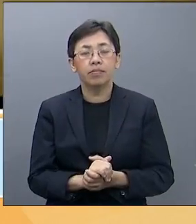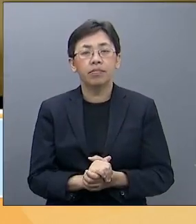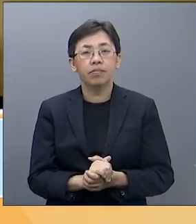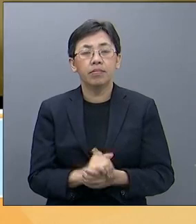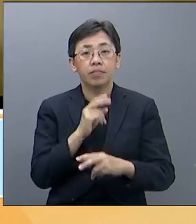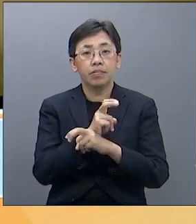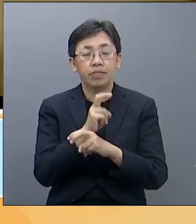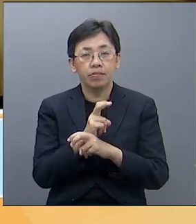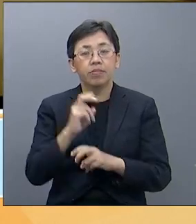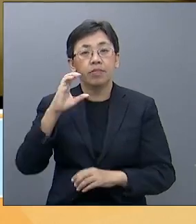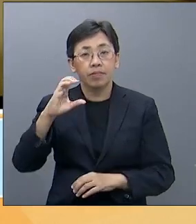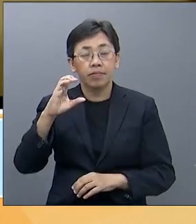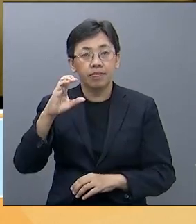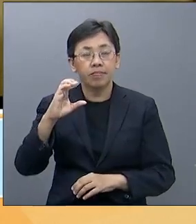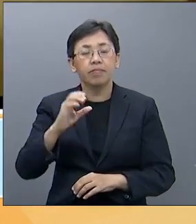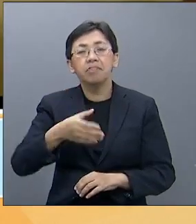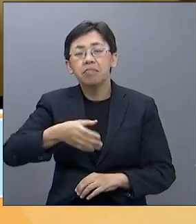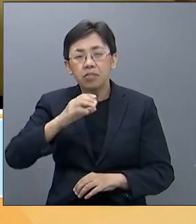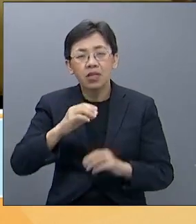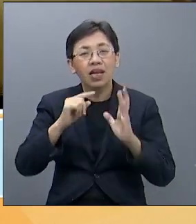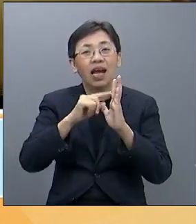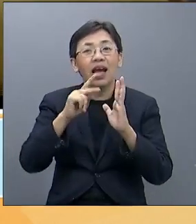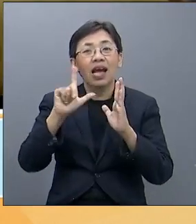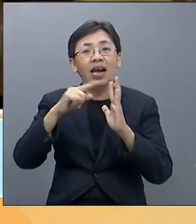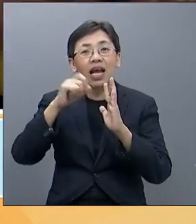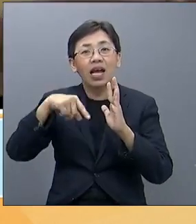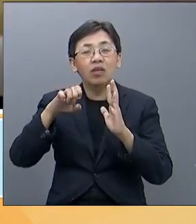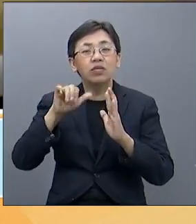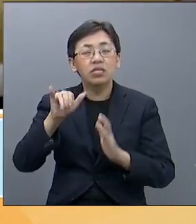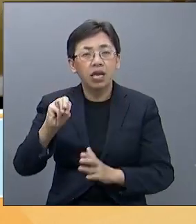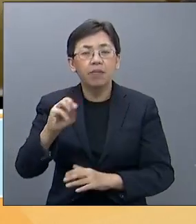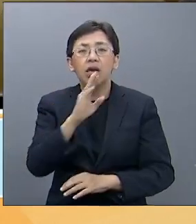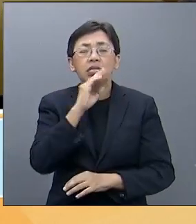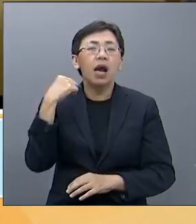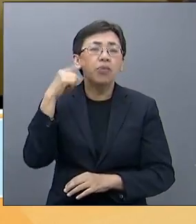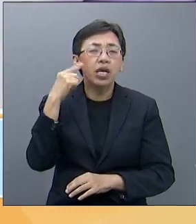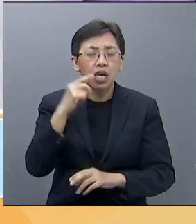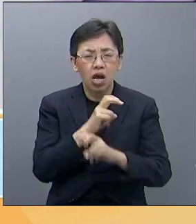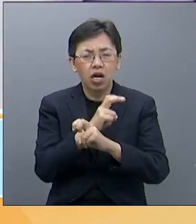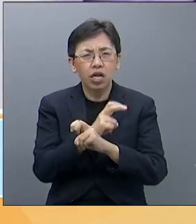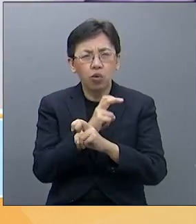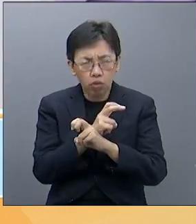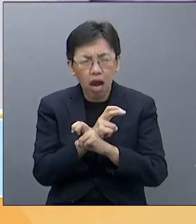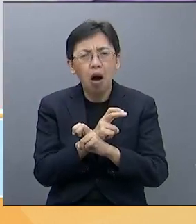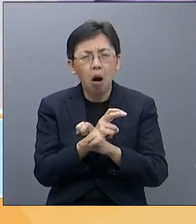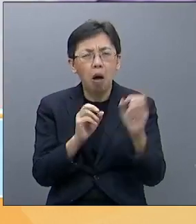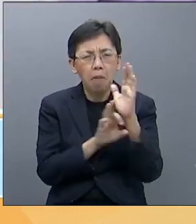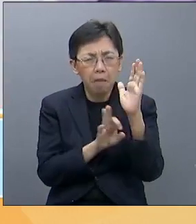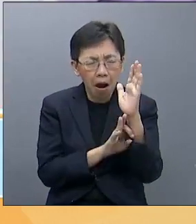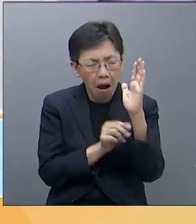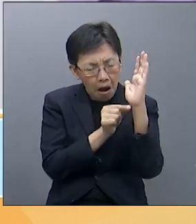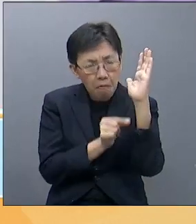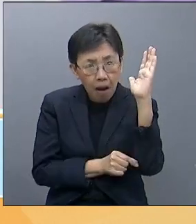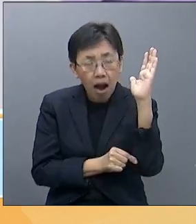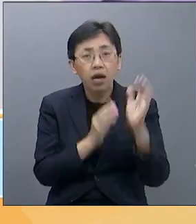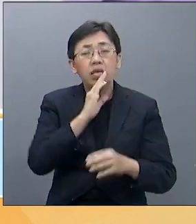ประเด็นหลักเลยโดยเฉพาะในคุณสุภาพสตรีพออายุเยอะขึ้นเนี่ยนะฮะความหนาแน่นของมวลกระดูกมันก็ลดลงนะคุณสุภาพบุรุษด้วยก็เช่นกันทีนี ้